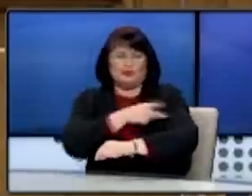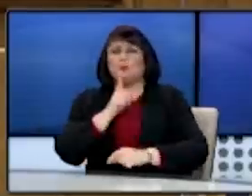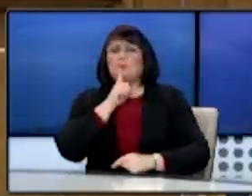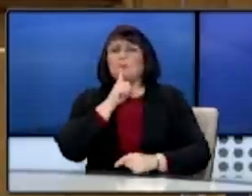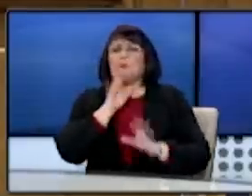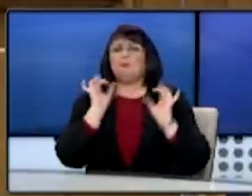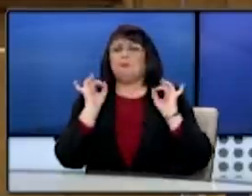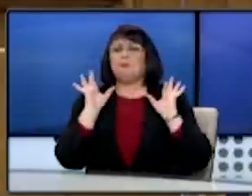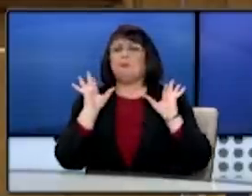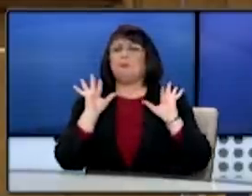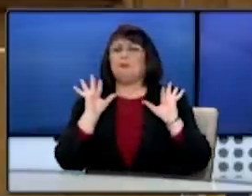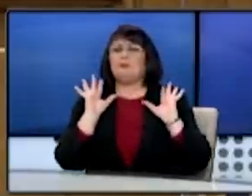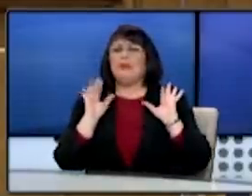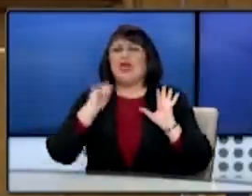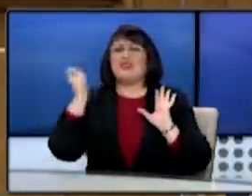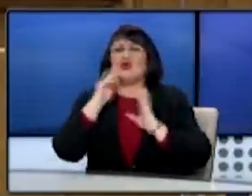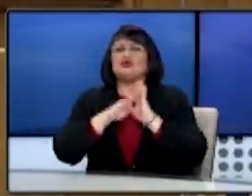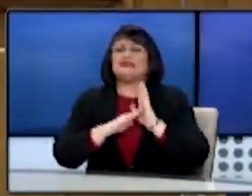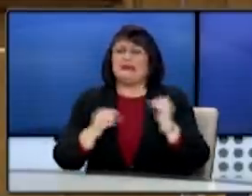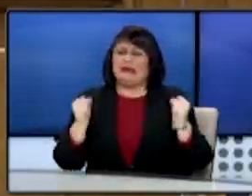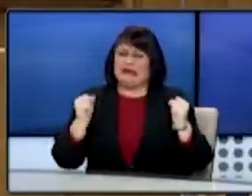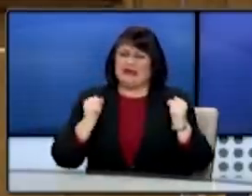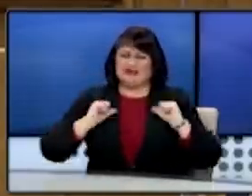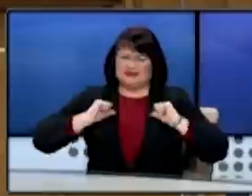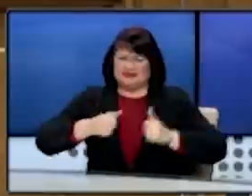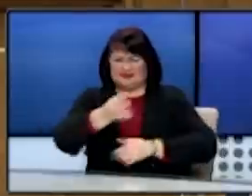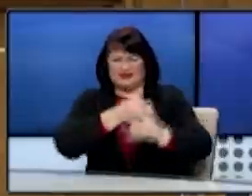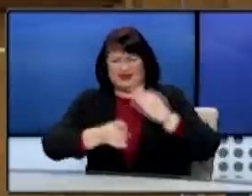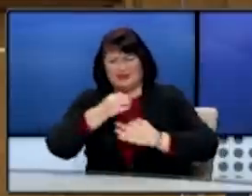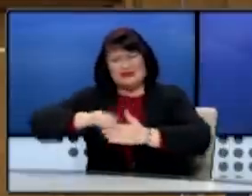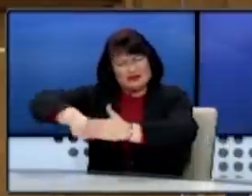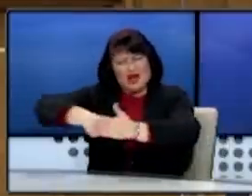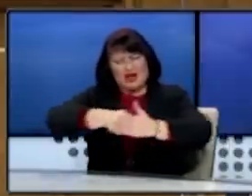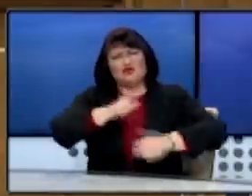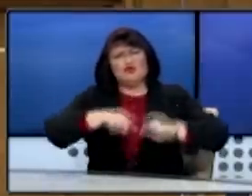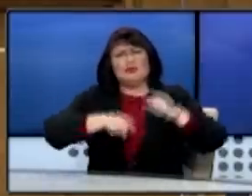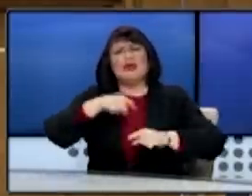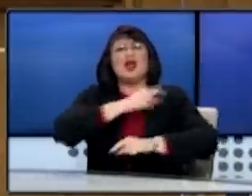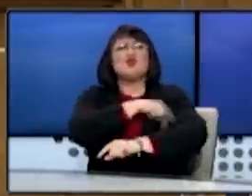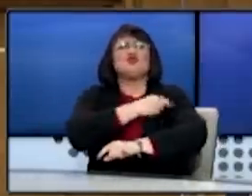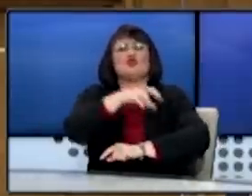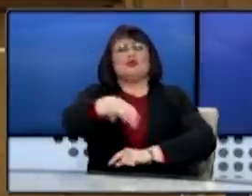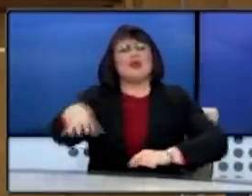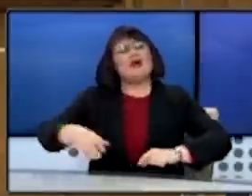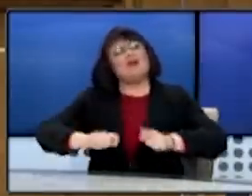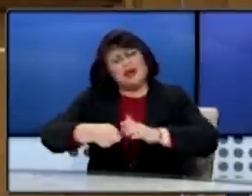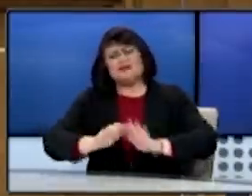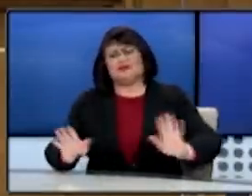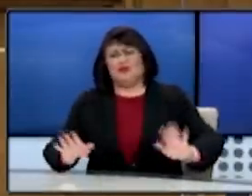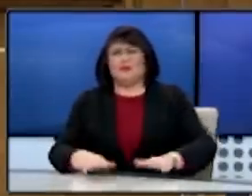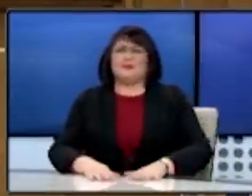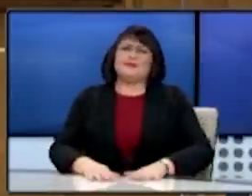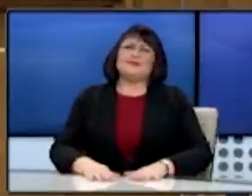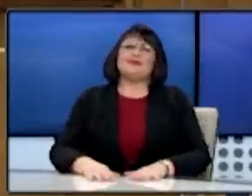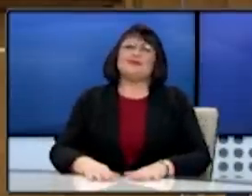κουβέντα. Εδώ με το νέο ΕΣΥ τολμήσατε να μιλήσετε ακόμα και για κλείσιμο ορισμένων νοσοκομείων. Η